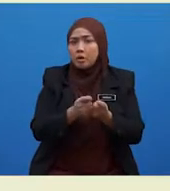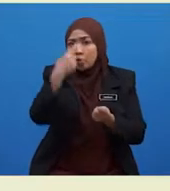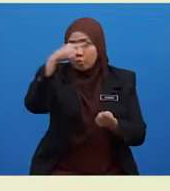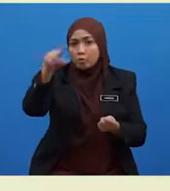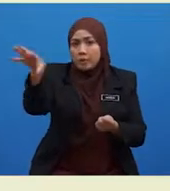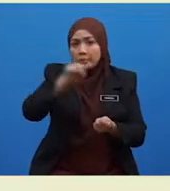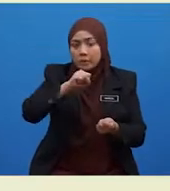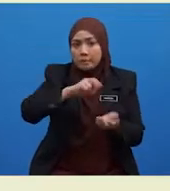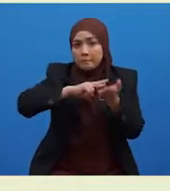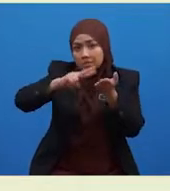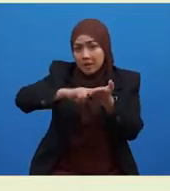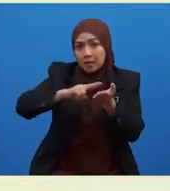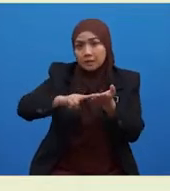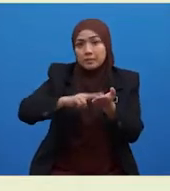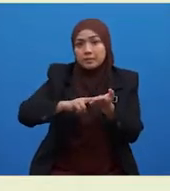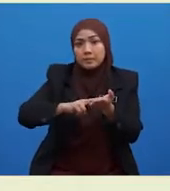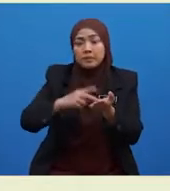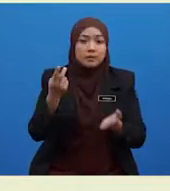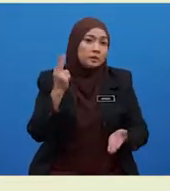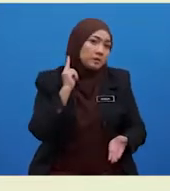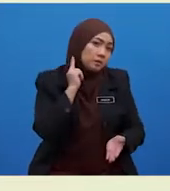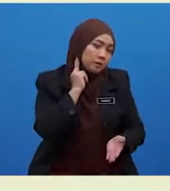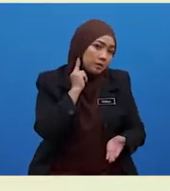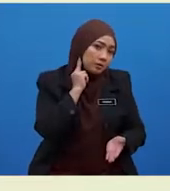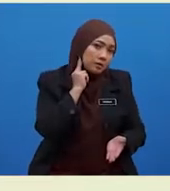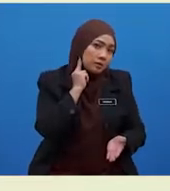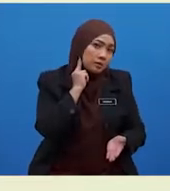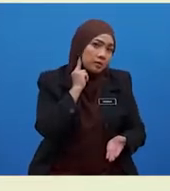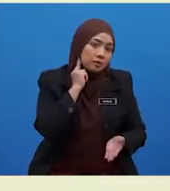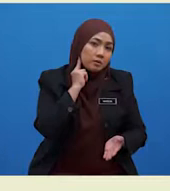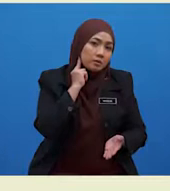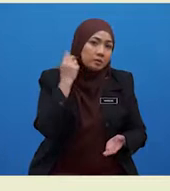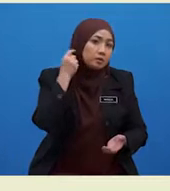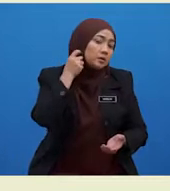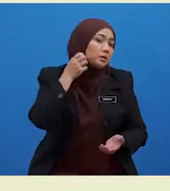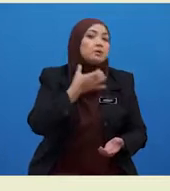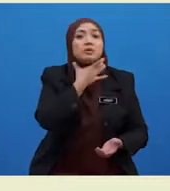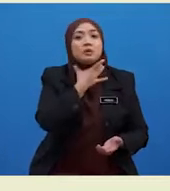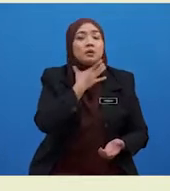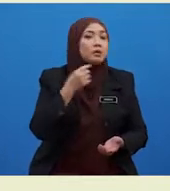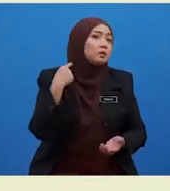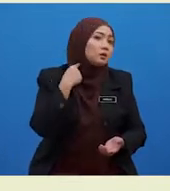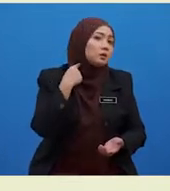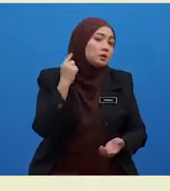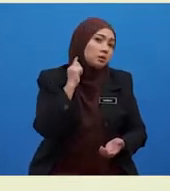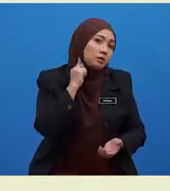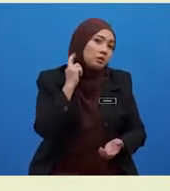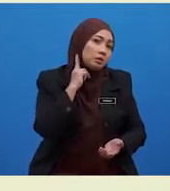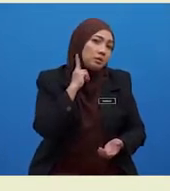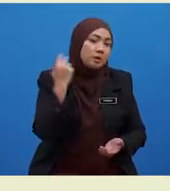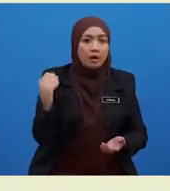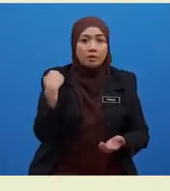untuk mengambil bacaan nadi ialah di arteri karotid, iaitu di bahagian leher.